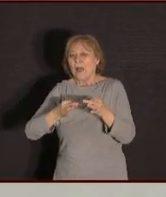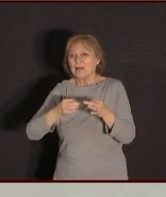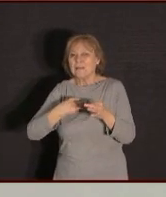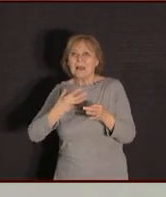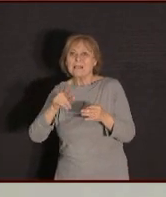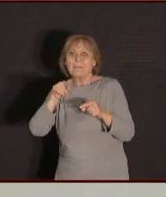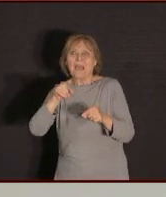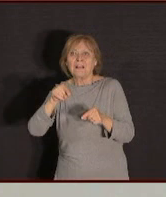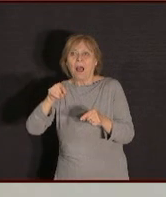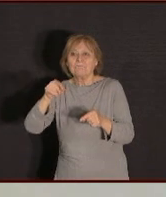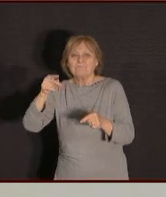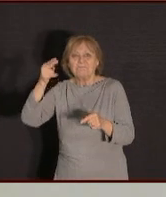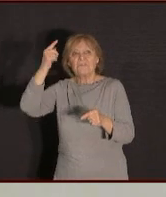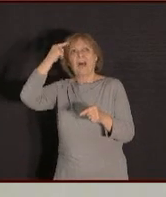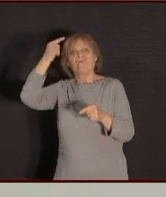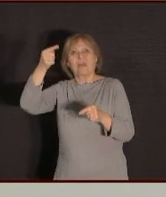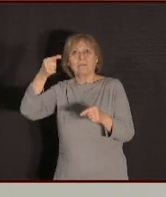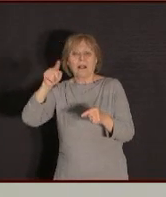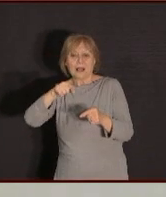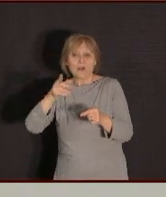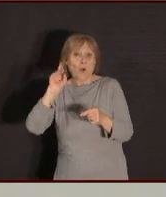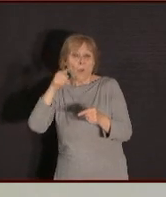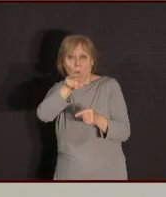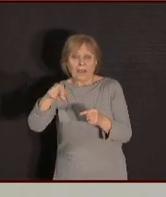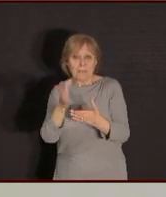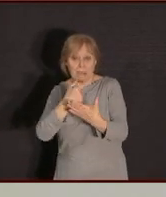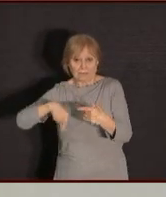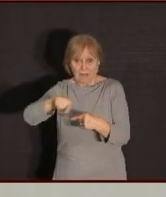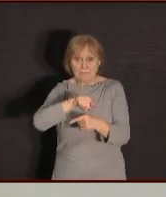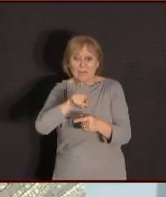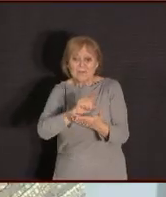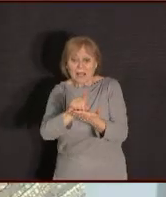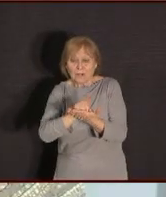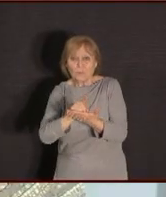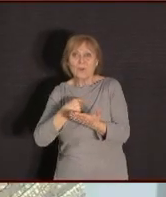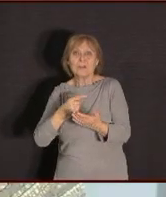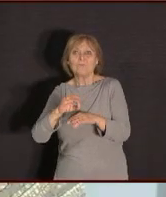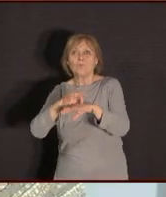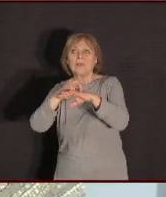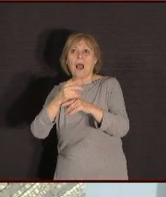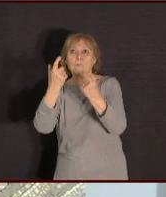nami. Prej, do tistega trenutka, ko sem se čutila poklicano, da tudi nekaj na tem področju naredim,